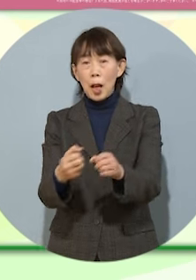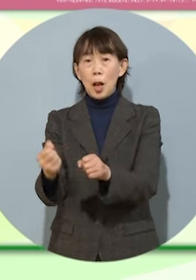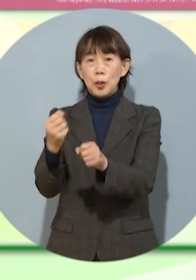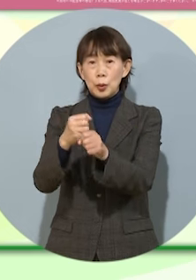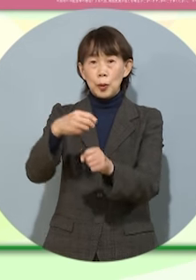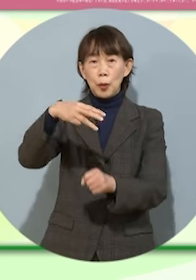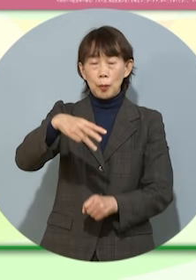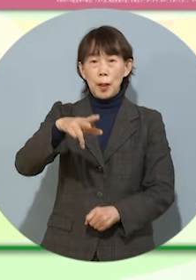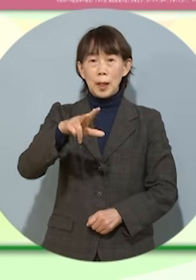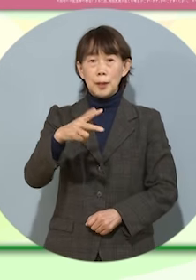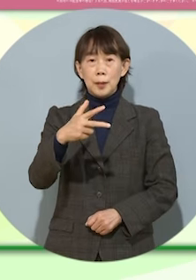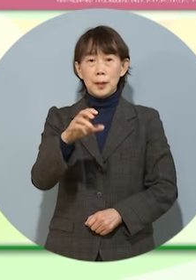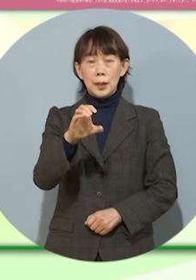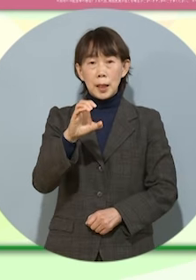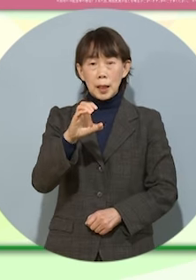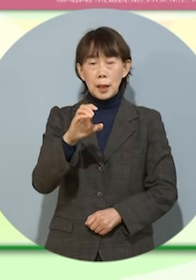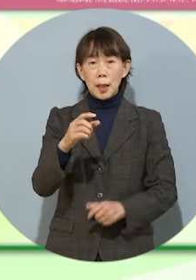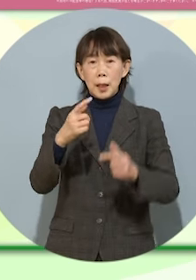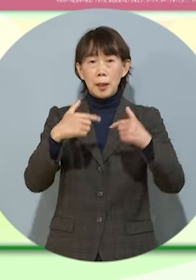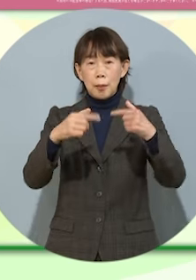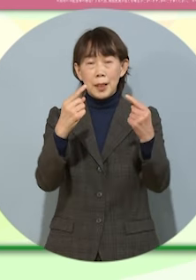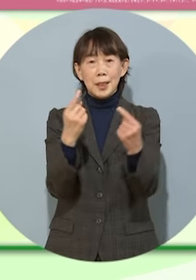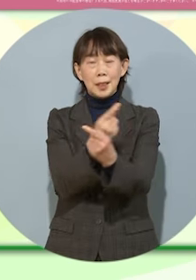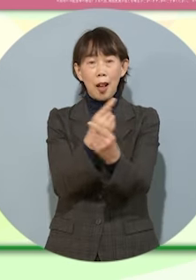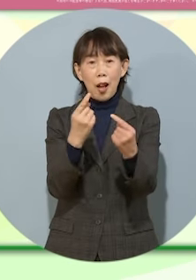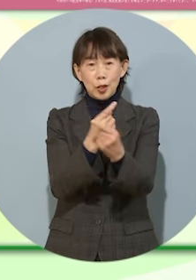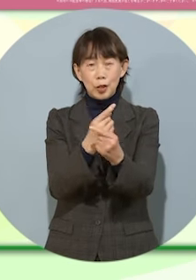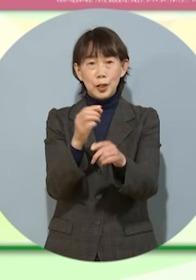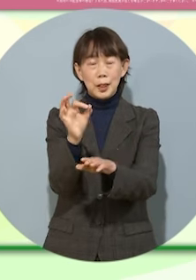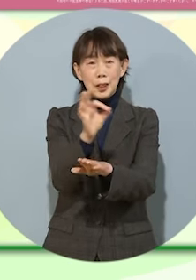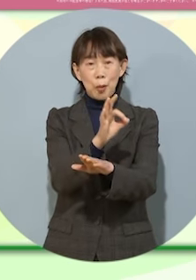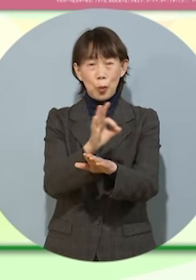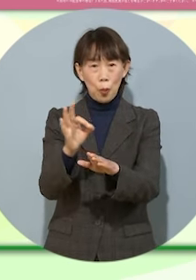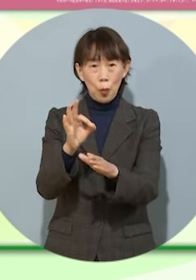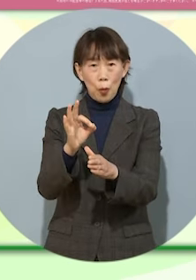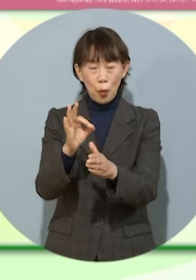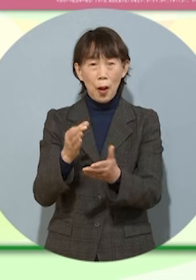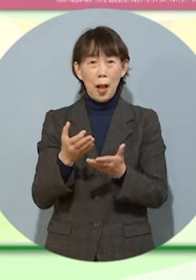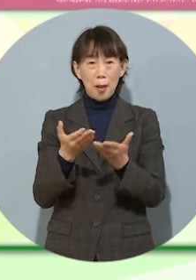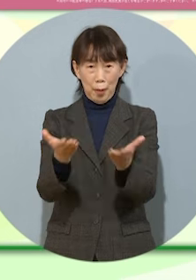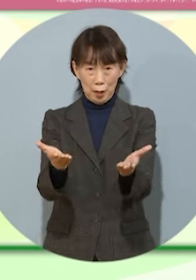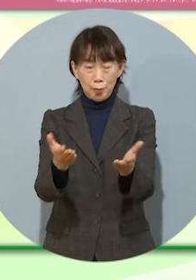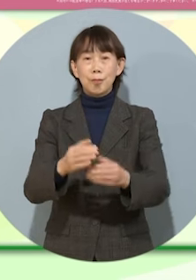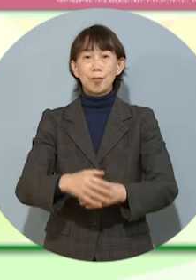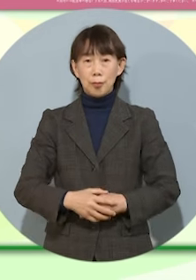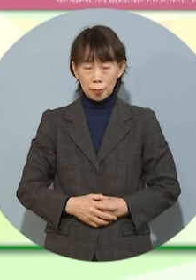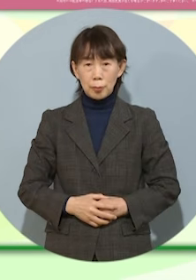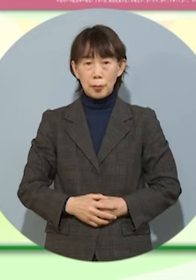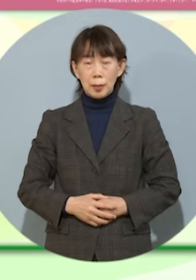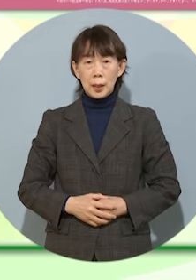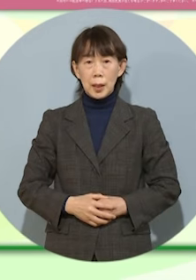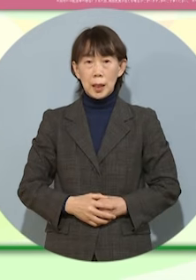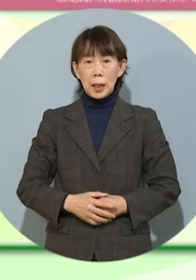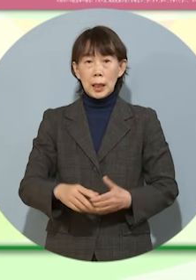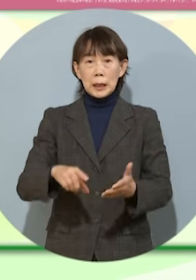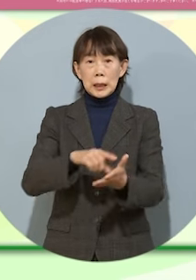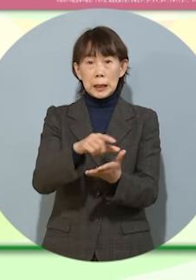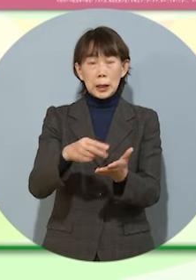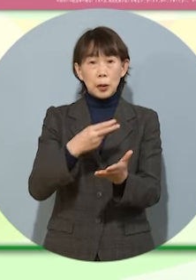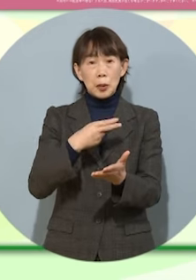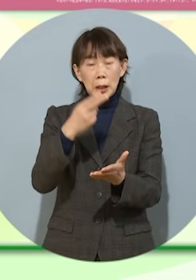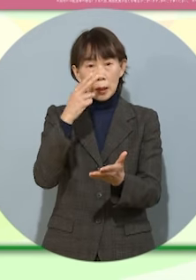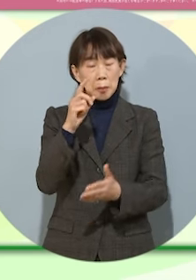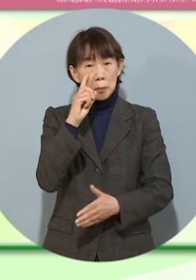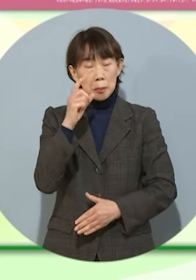マルシェでは日替わりの各県デイで限定品を販売するほか地酒バーで地酒の試